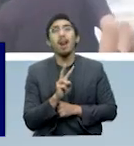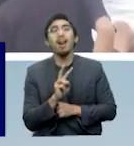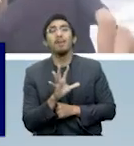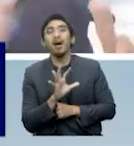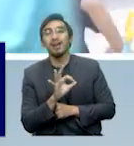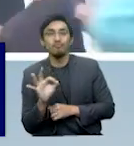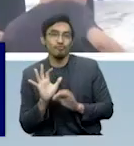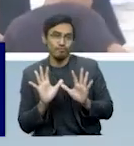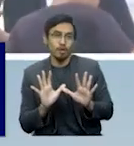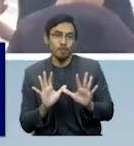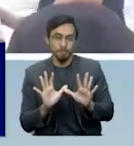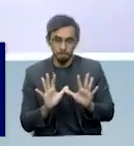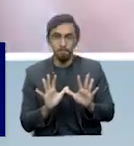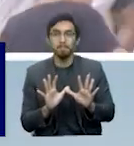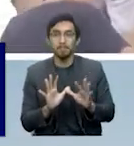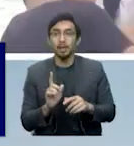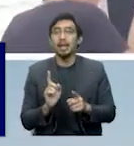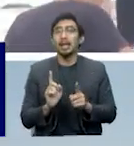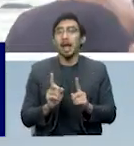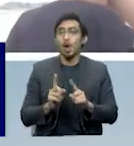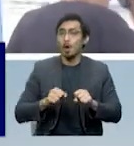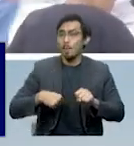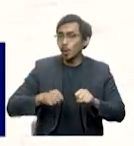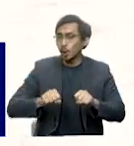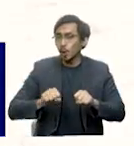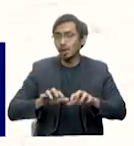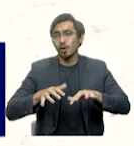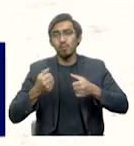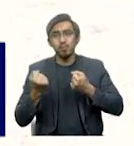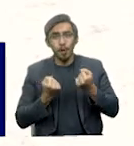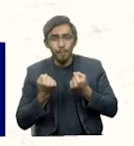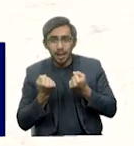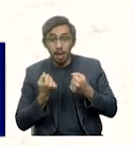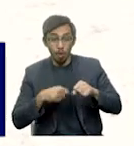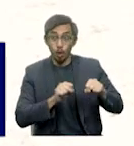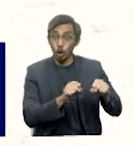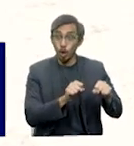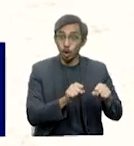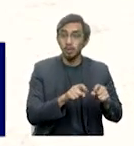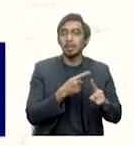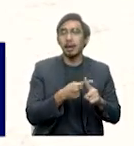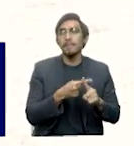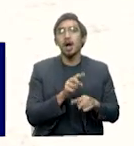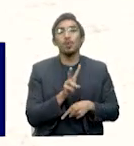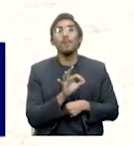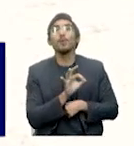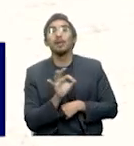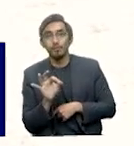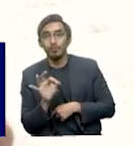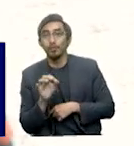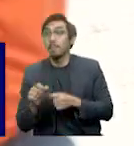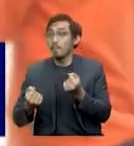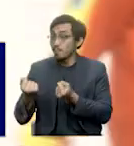Rp25.000 saja, dan juga jika membawa kendaraan tambahan ini untuk sepeda motor akan dikenakan biaya parkir sebesar Rp20.000, dan untuk kendaraan